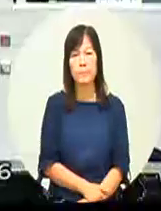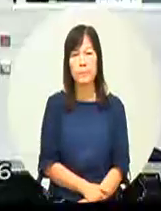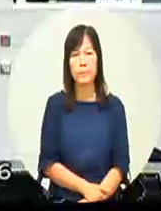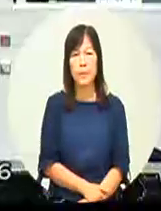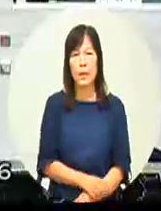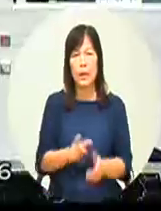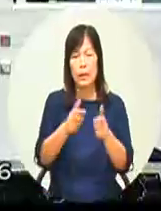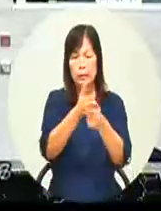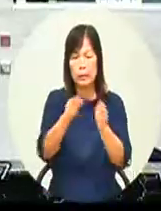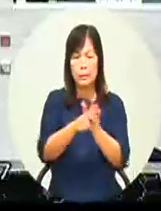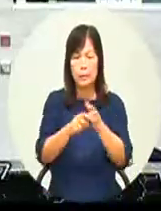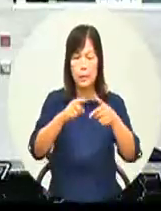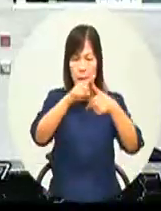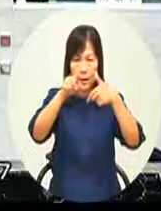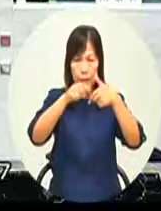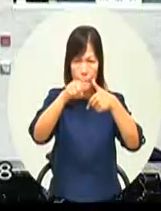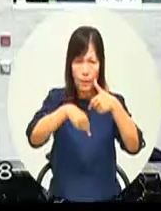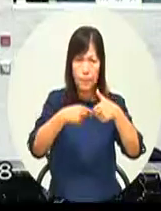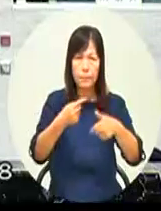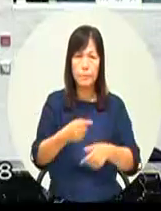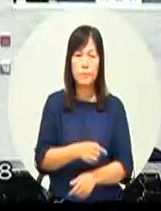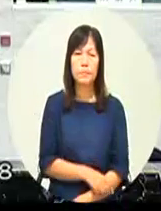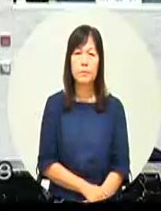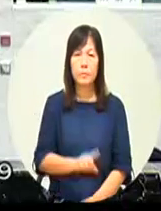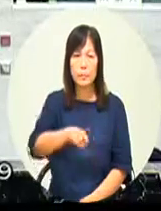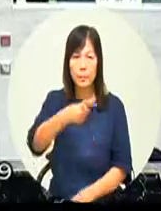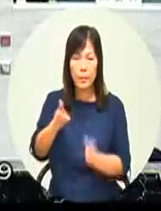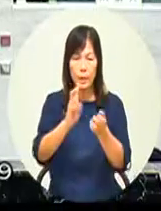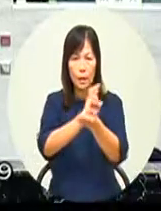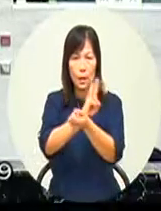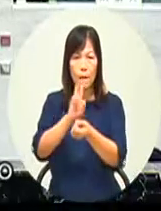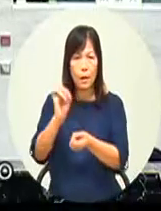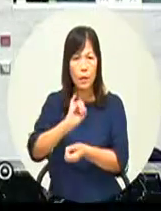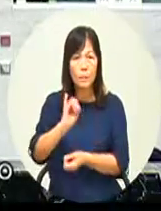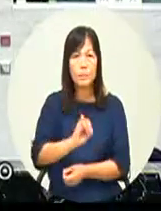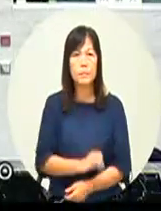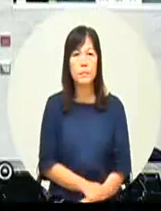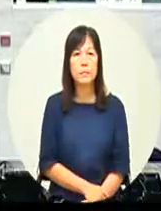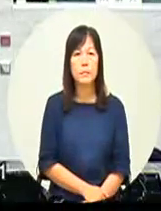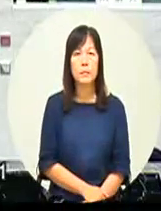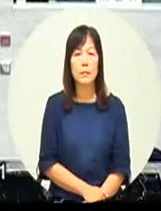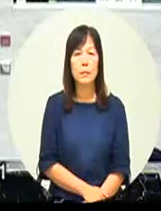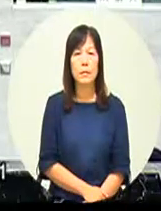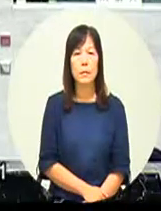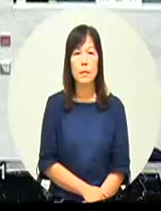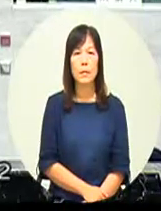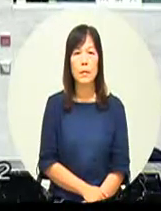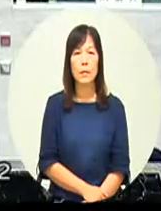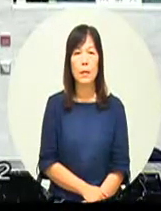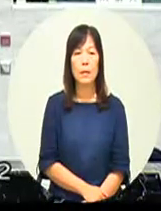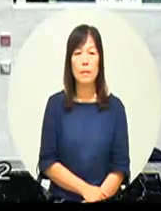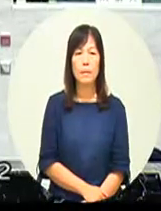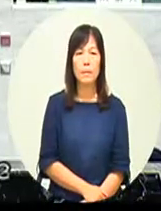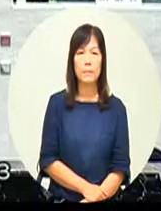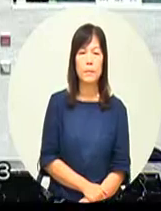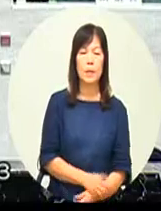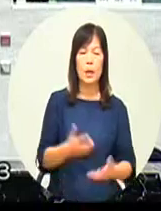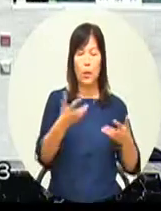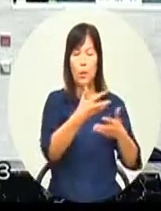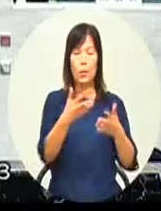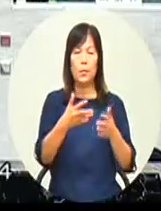好，谢谢，谢谢伊斯坦大议员哈。接下来是林婉容对不起，林婉容议员质询